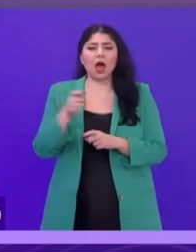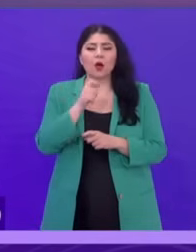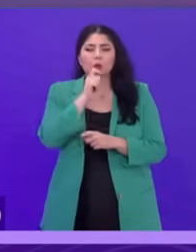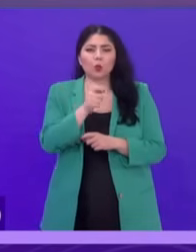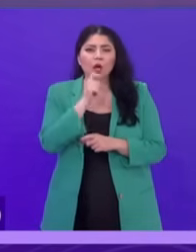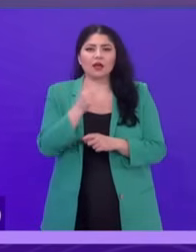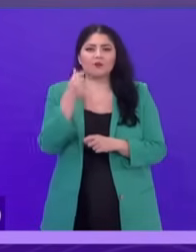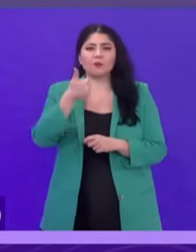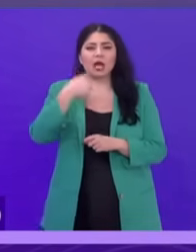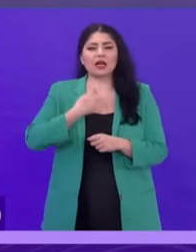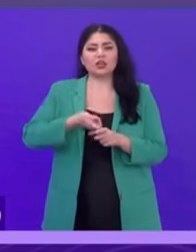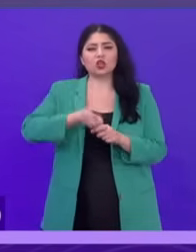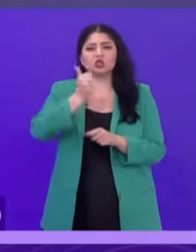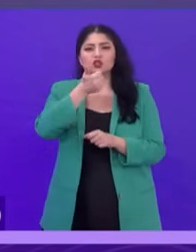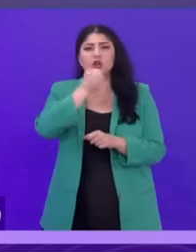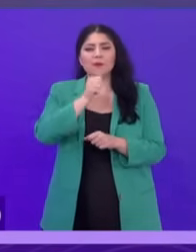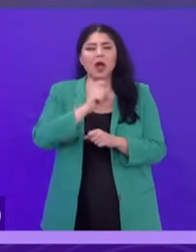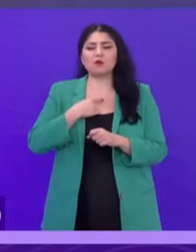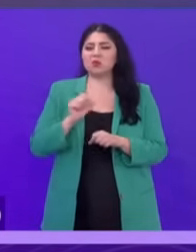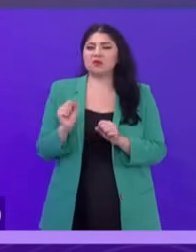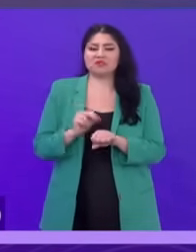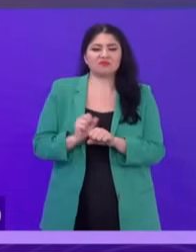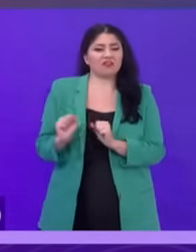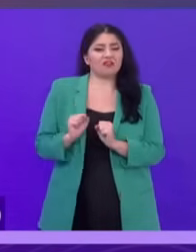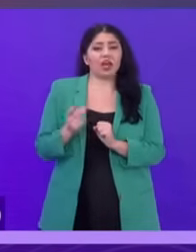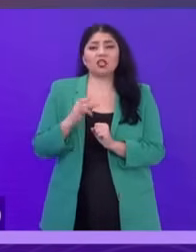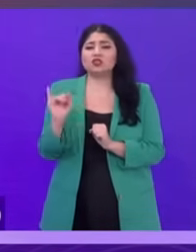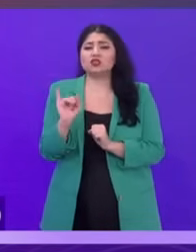care, evident, nu se teme. Dar la capitolul temeri?